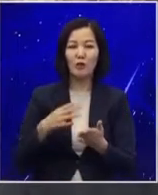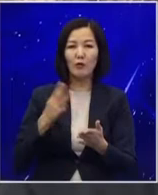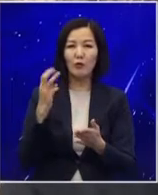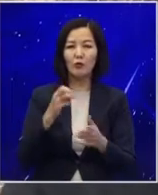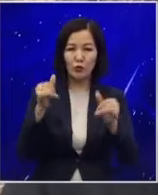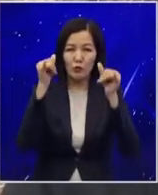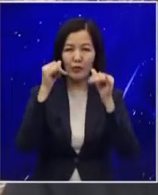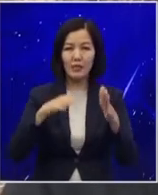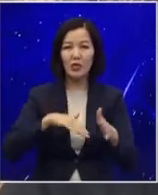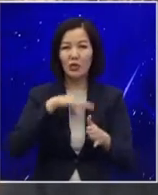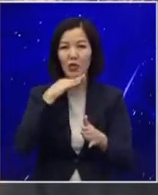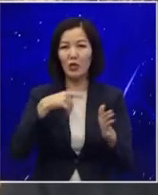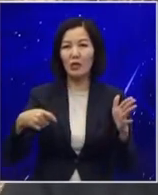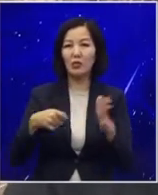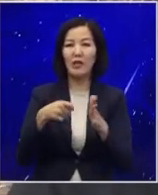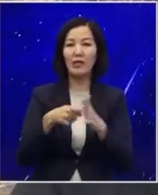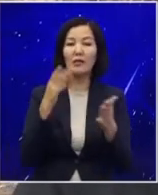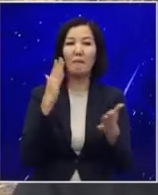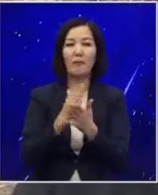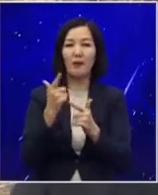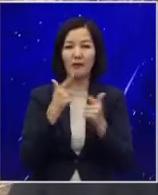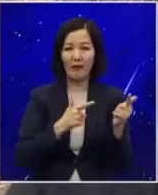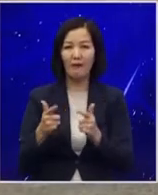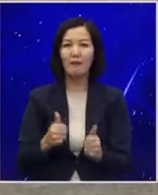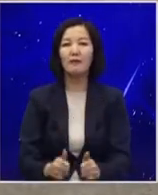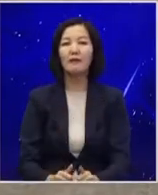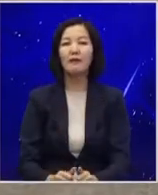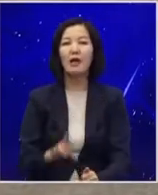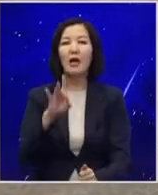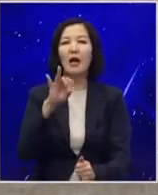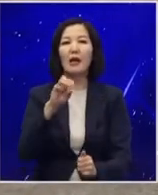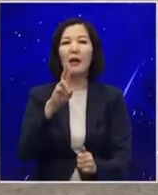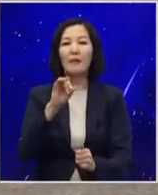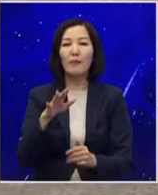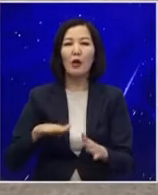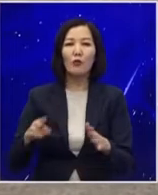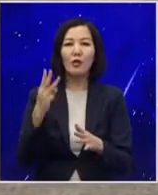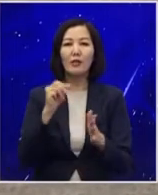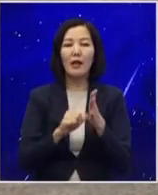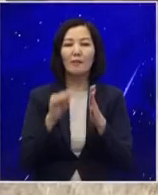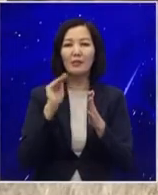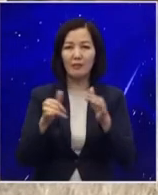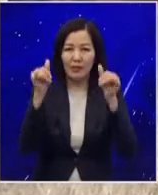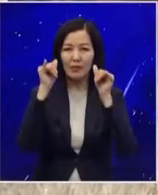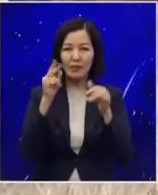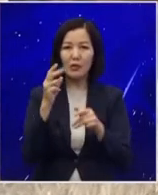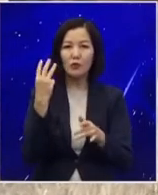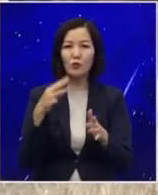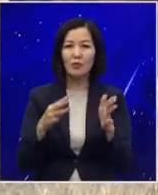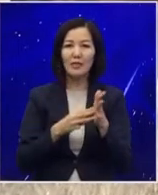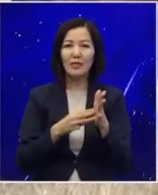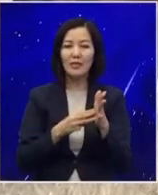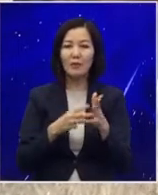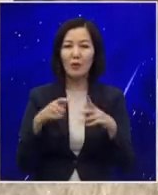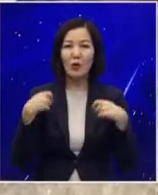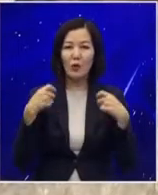басқа жетерліктей артығымен шөп дайындадық. Райымбек ауданында биыл 60 мың бас ірі қара, 238